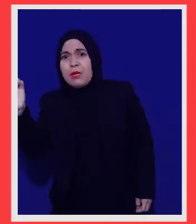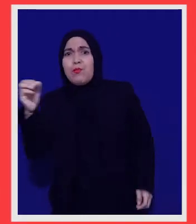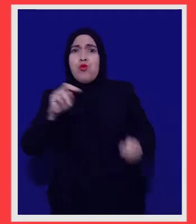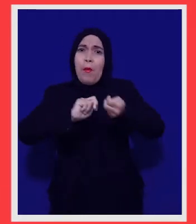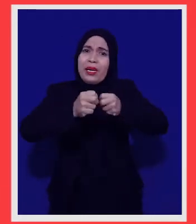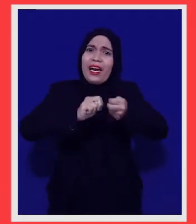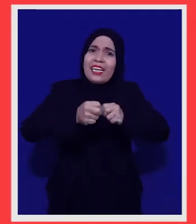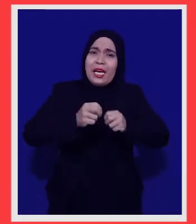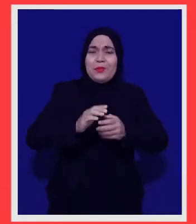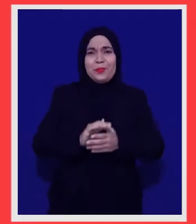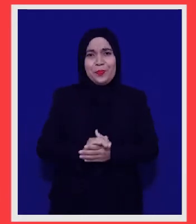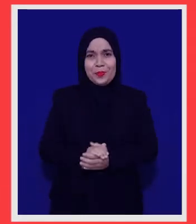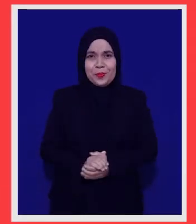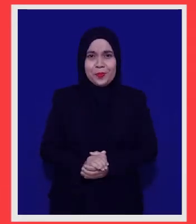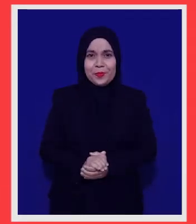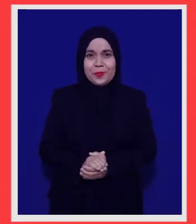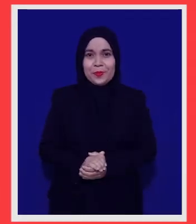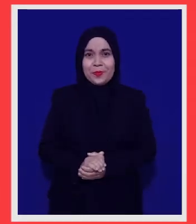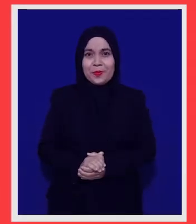perkara.